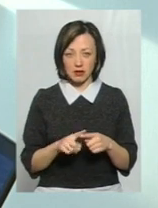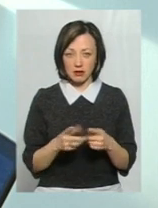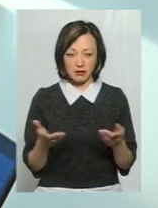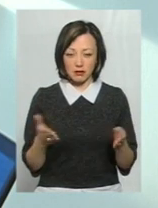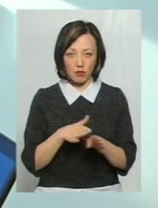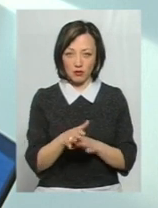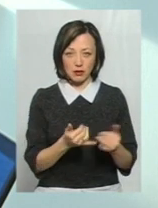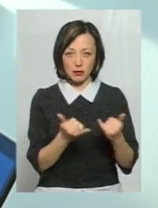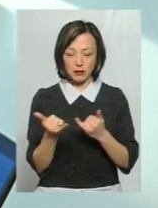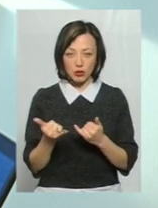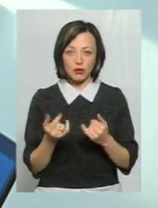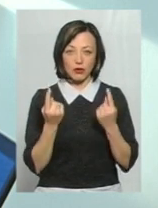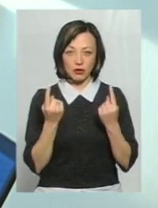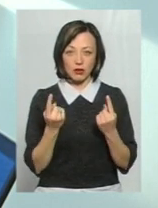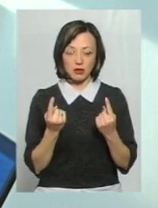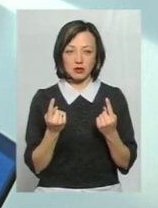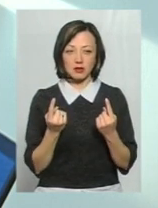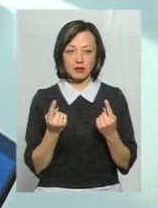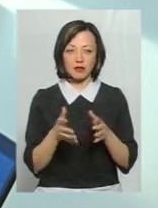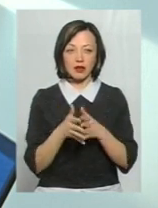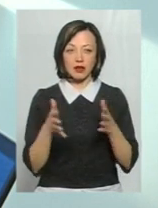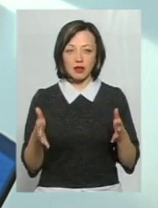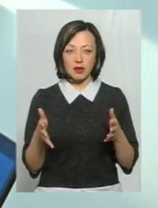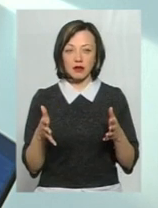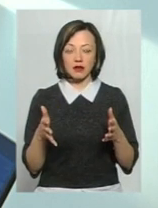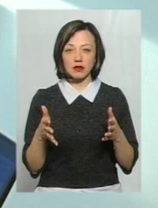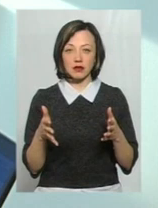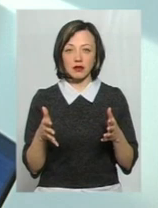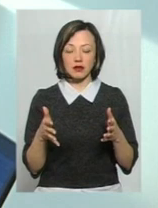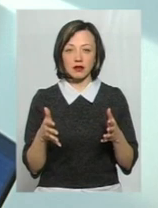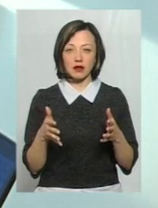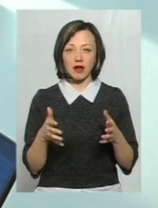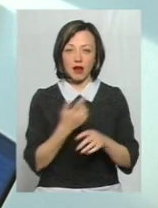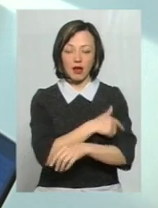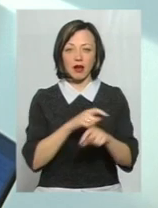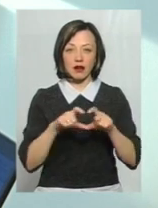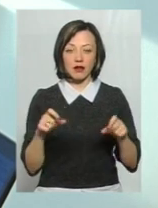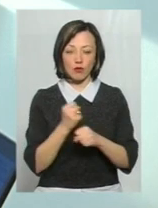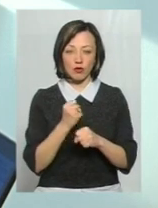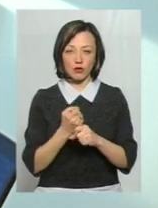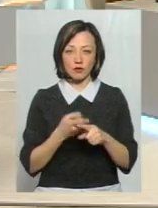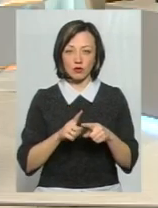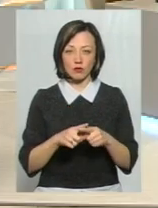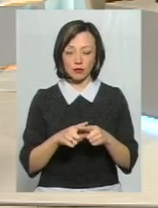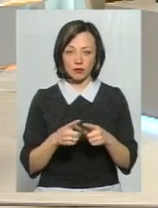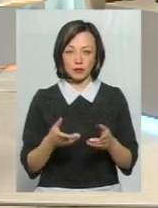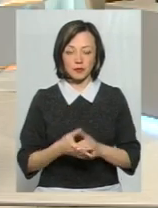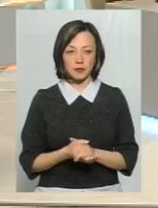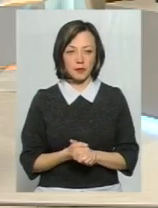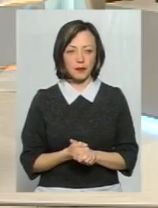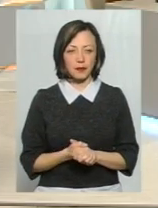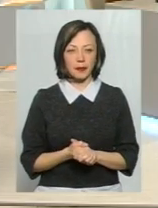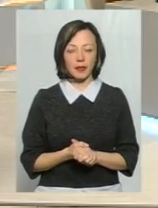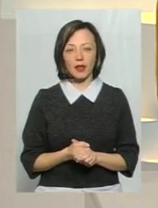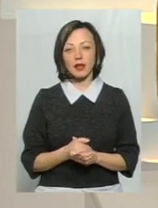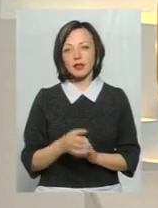повністю забезпечить? Тому колосальне нарікання на саму організацію роботи в цьому напрямку і в цьому секторі економіки. А скажіть, чи є